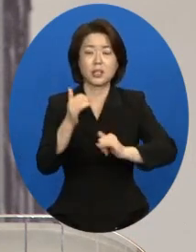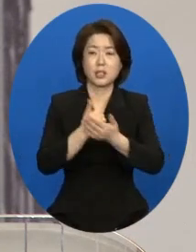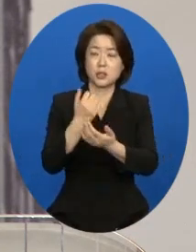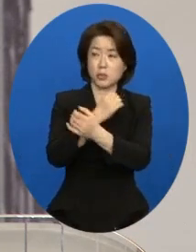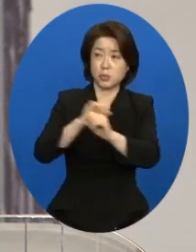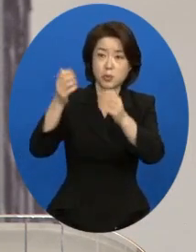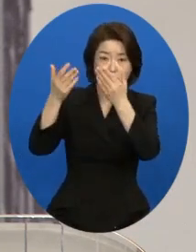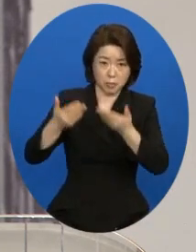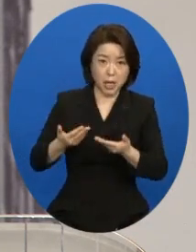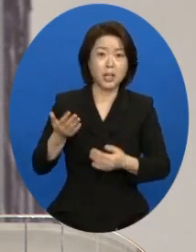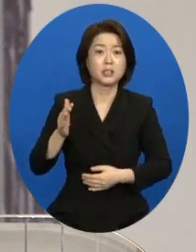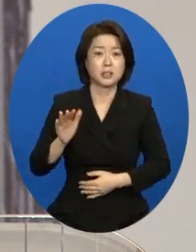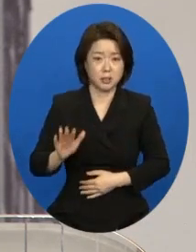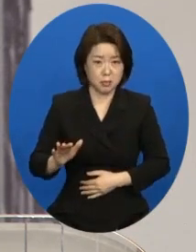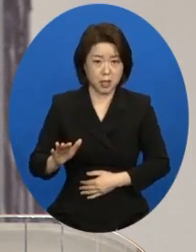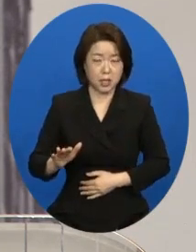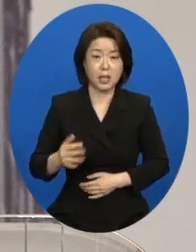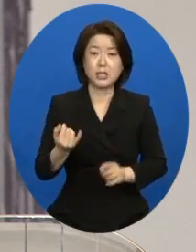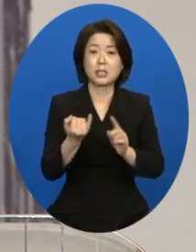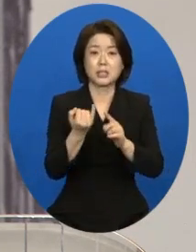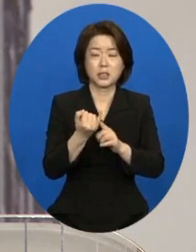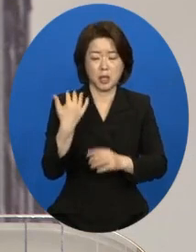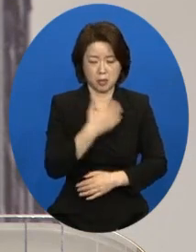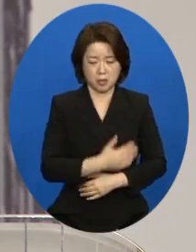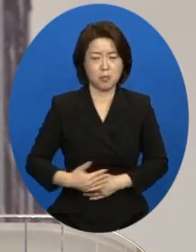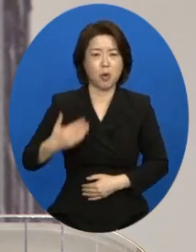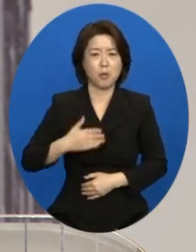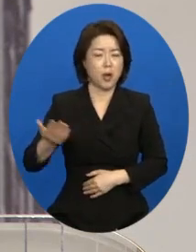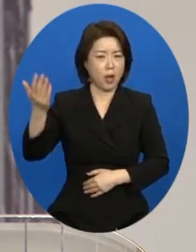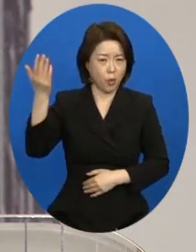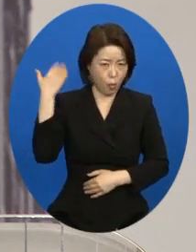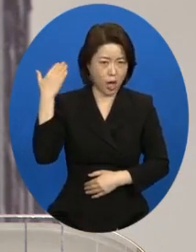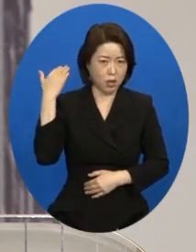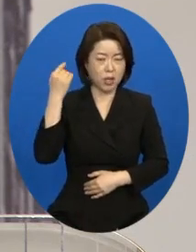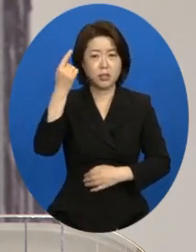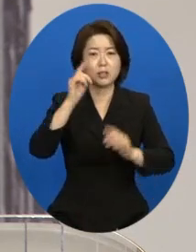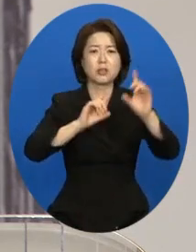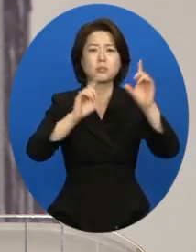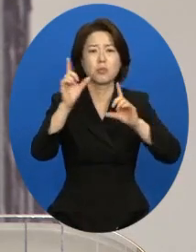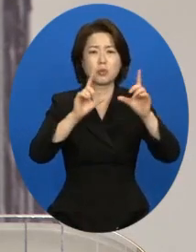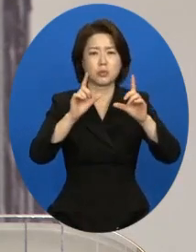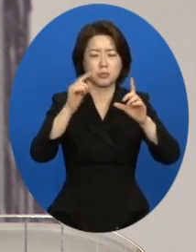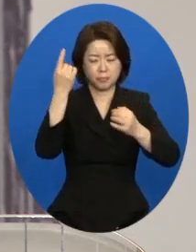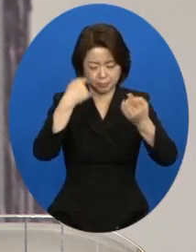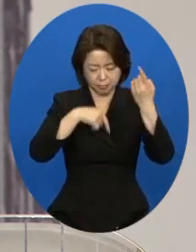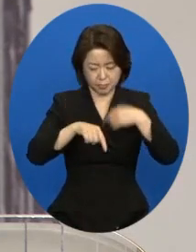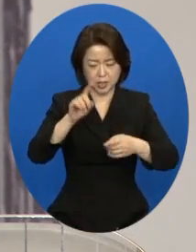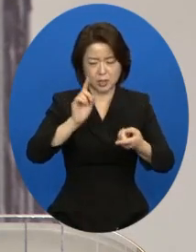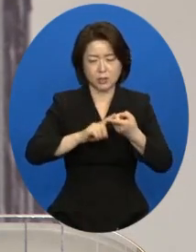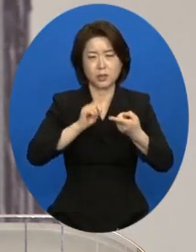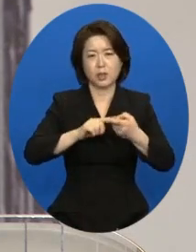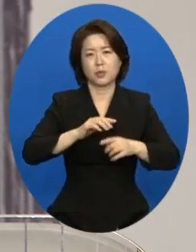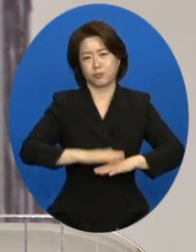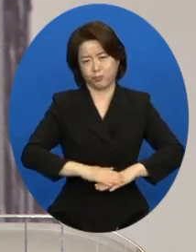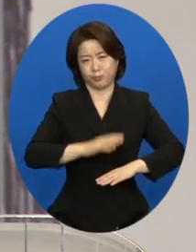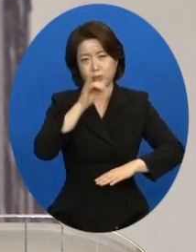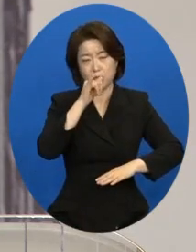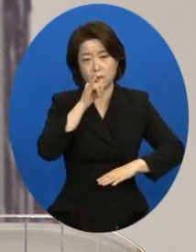용서를 받았겠지만 그녀의 몸은 그 과거의 흔적이 고스란히 남아있는